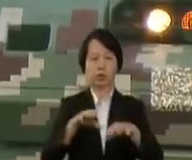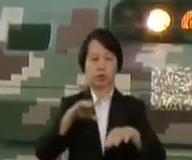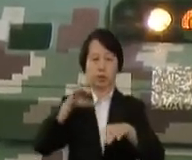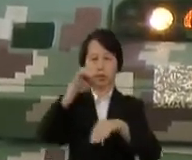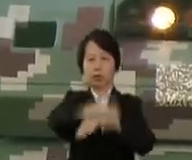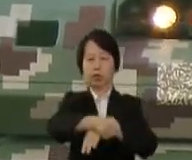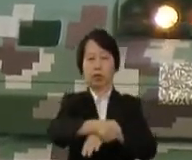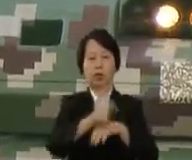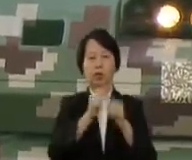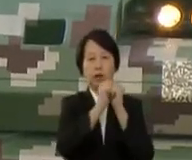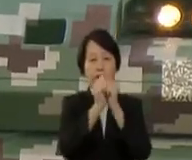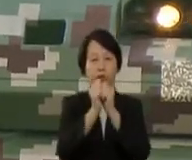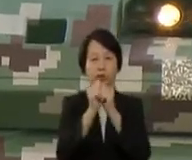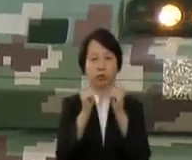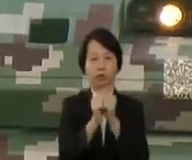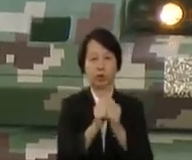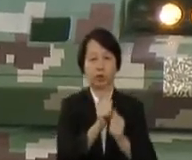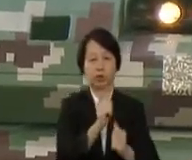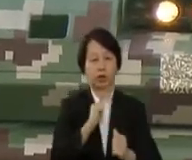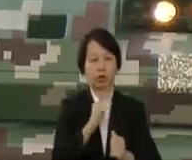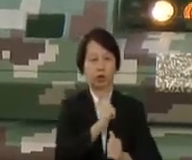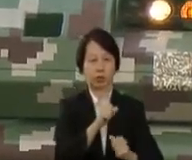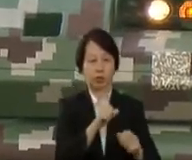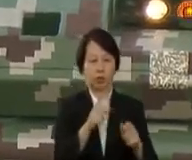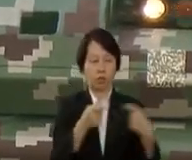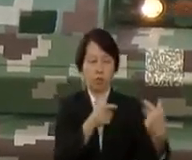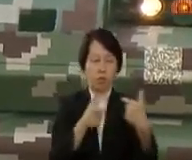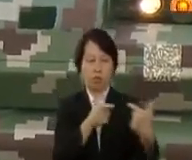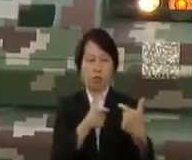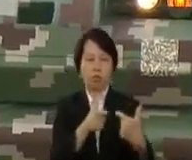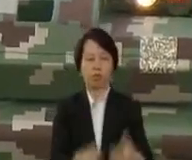serangan bersama anggota tempur.